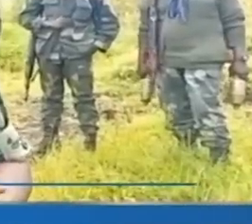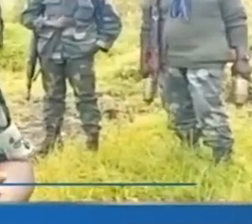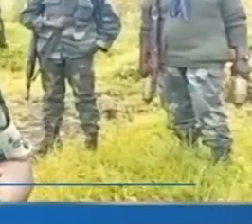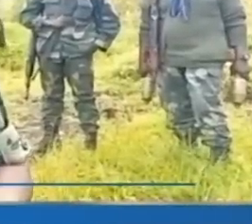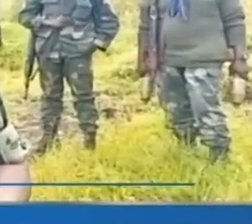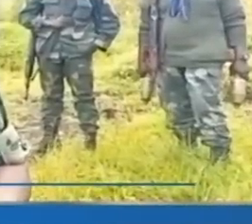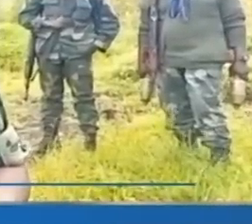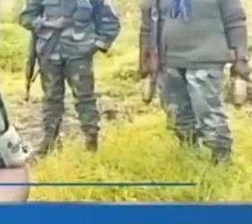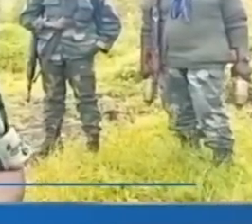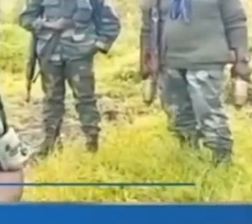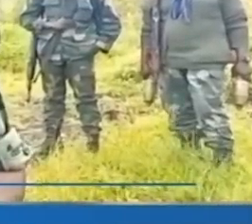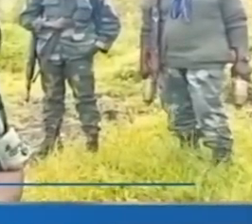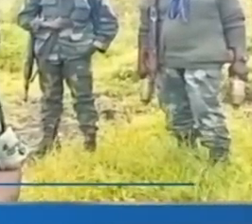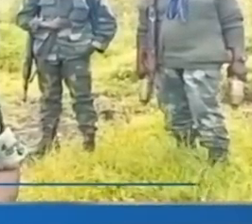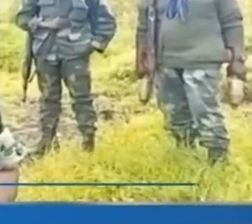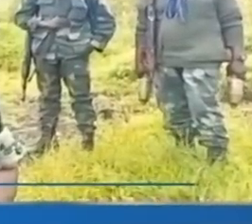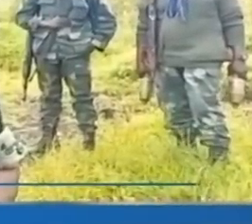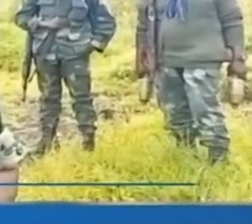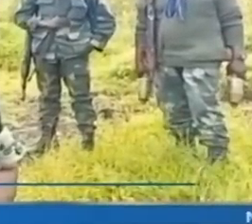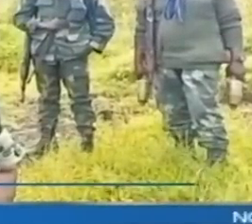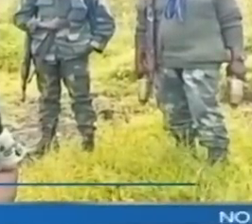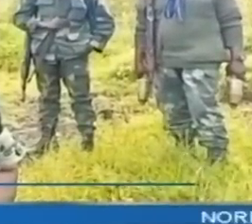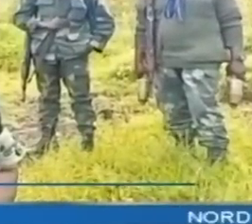d'être réouverte par les forces armées.